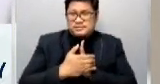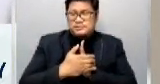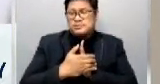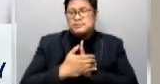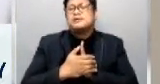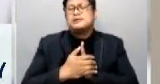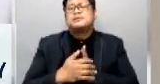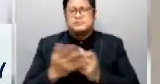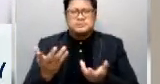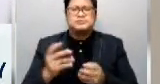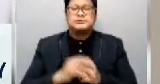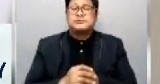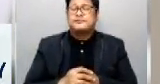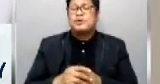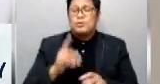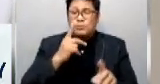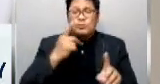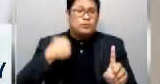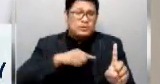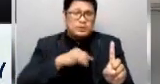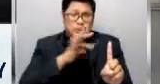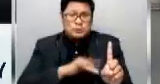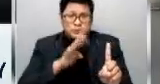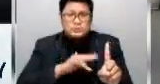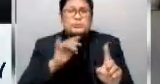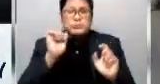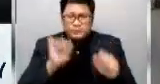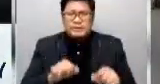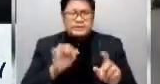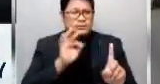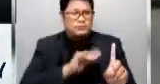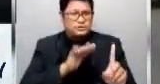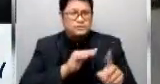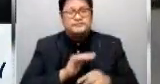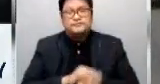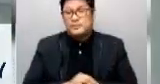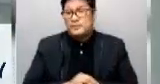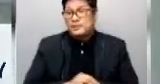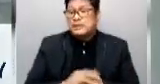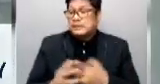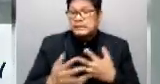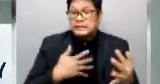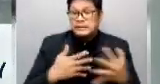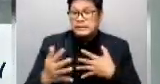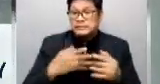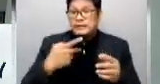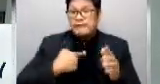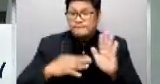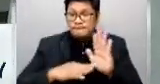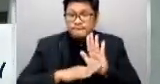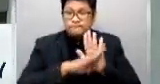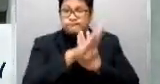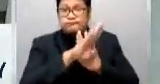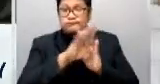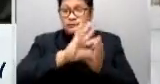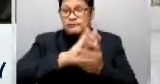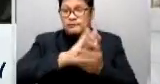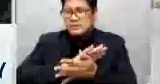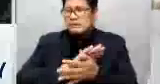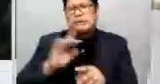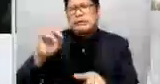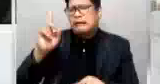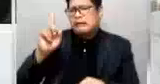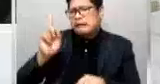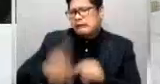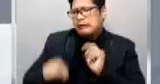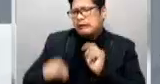lapses na pwede natin tingnan. Pero kahit pa tumataas na muli ang mga COVID cases, hindi raw kaya ng gobyerno na bumalik